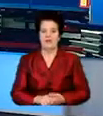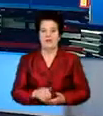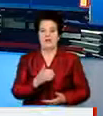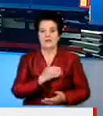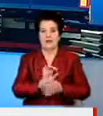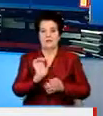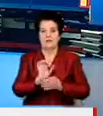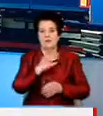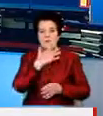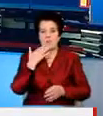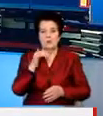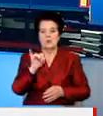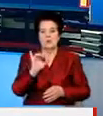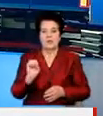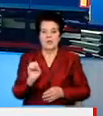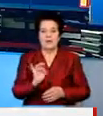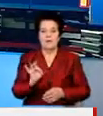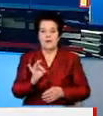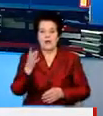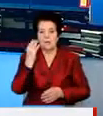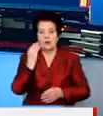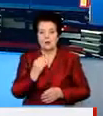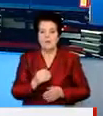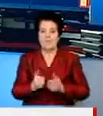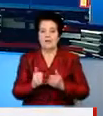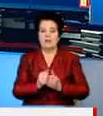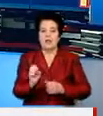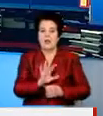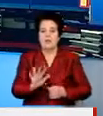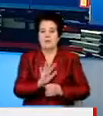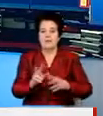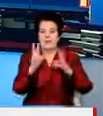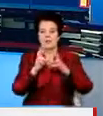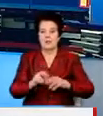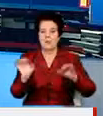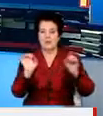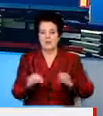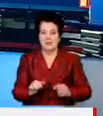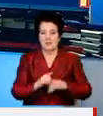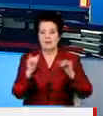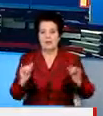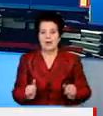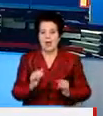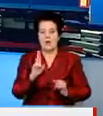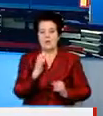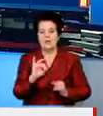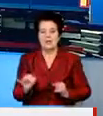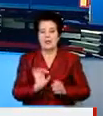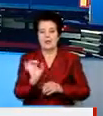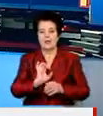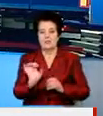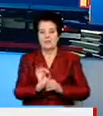Vrem să exportăm mai mult în Uniunea Europeană. Republica Moldova a cerut partenerilor europeni să examineze posibilitatea de a mări cotele de export în